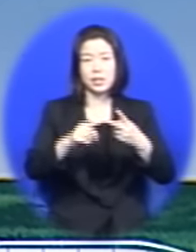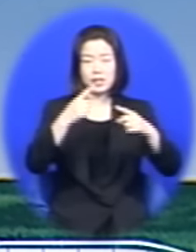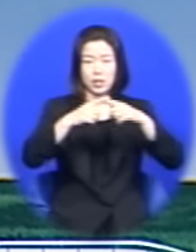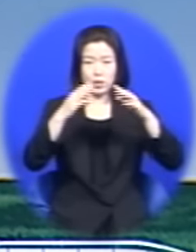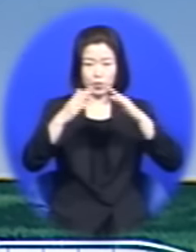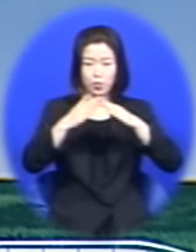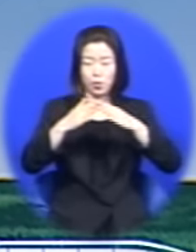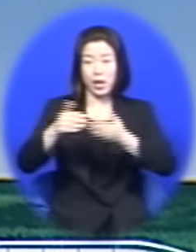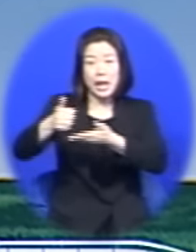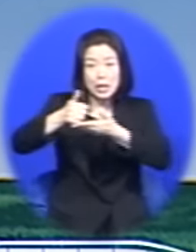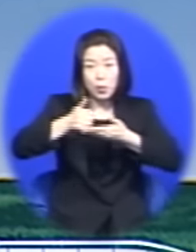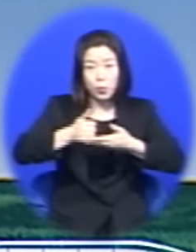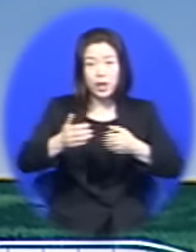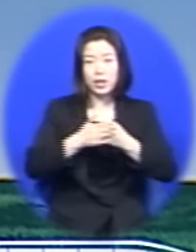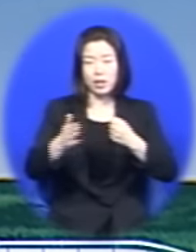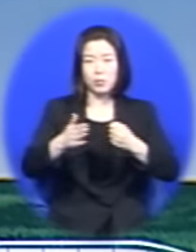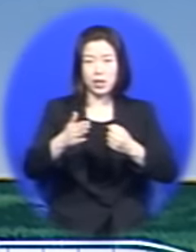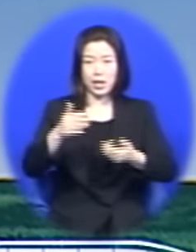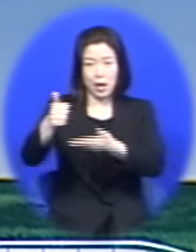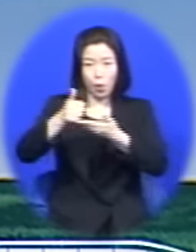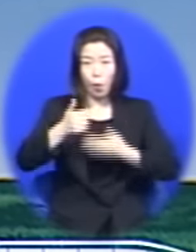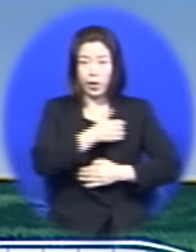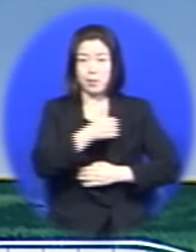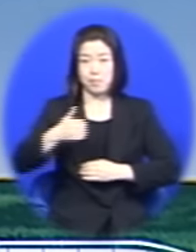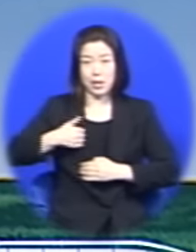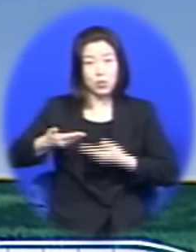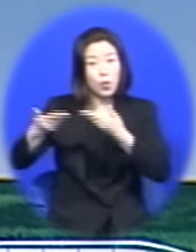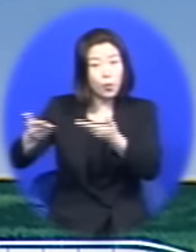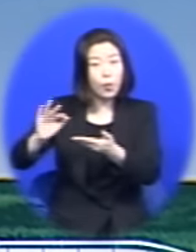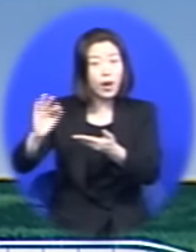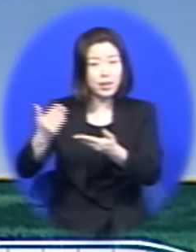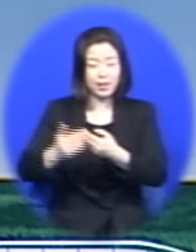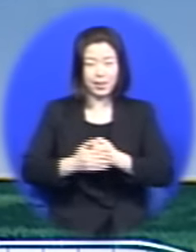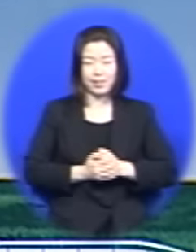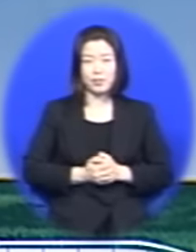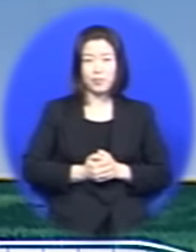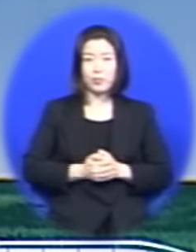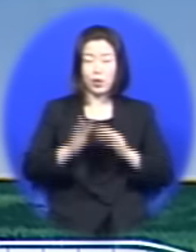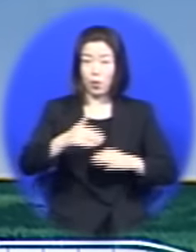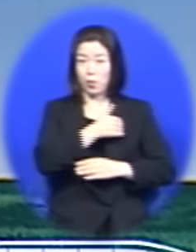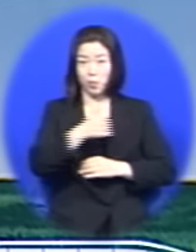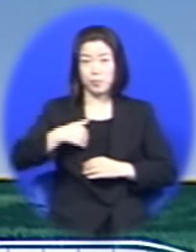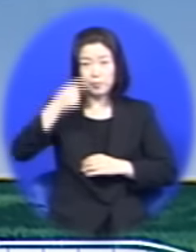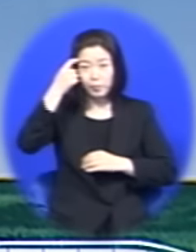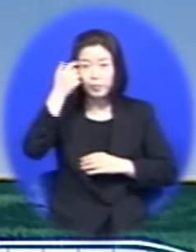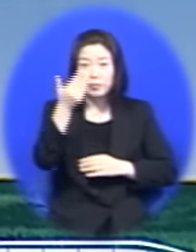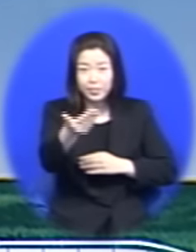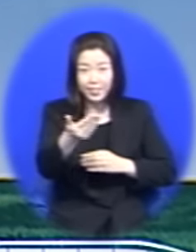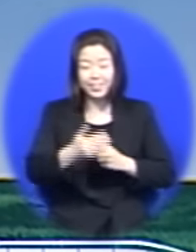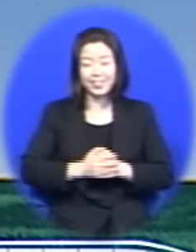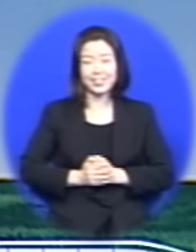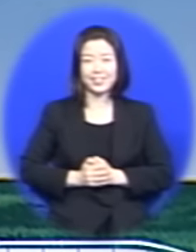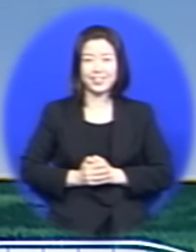교인들이 고객이니까 고객 만족을 시켜야 돼요. 오늘 만족하십니까?